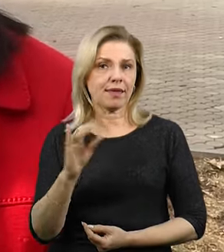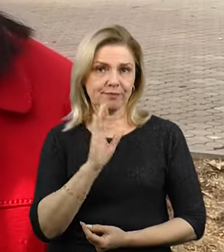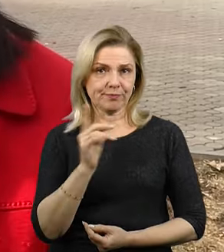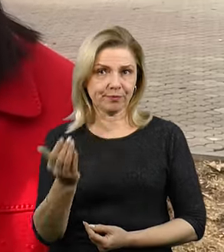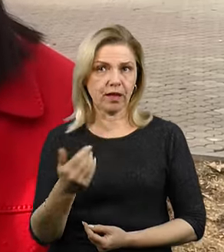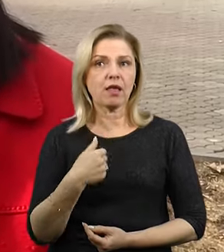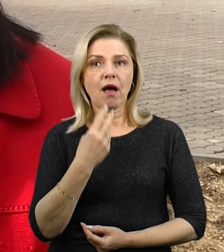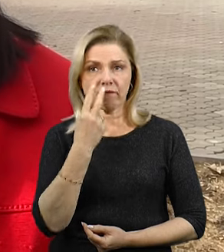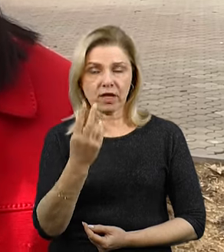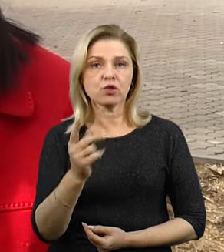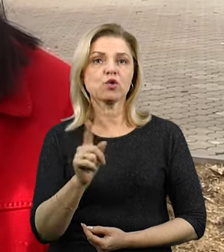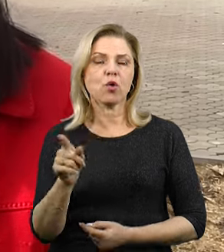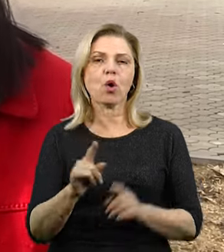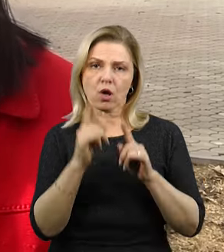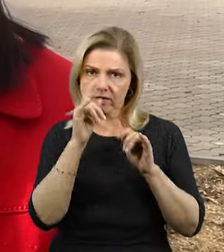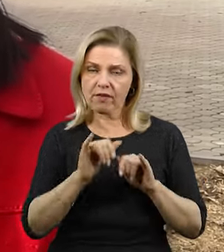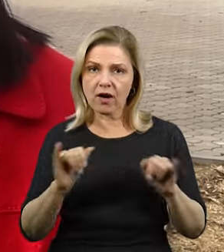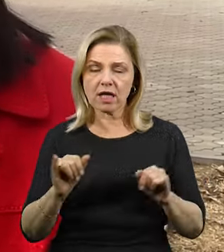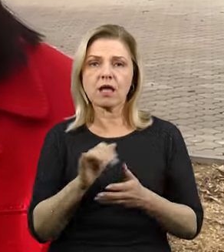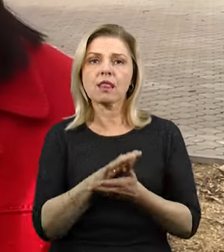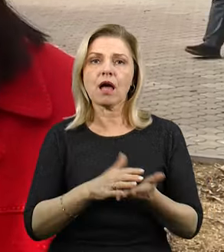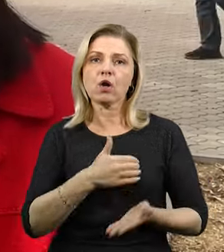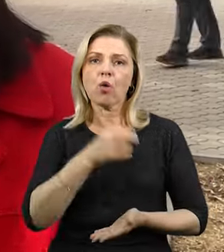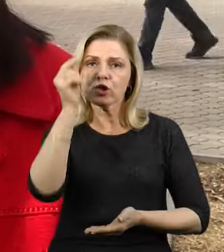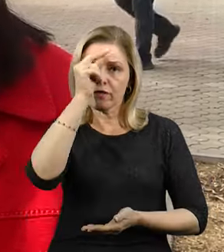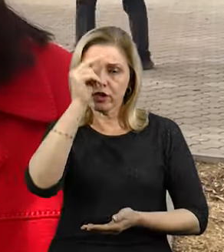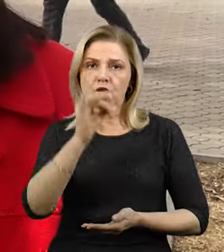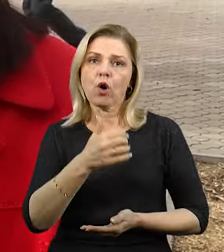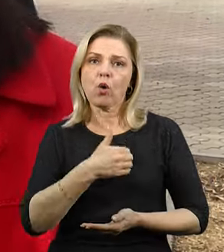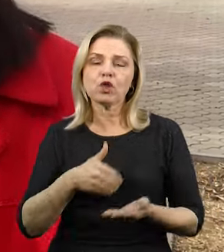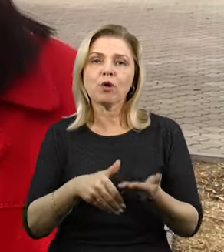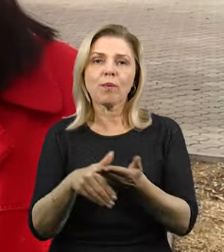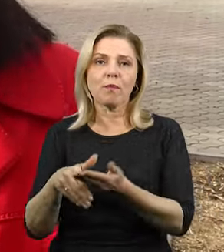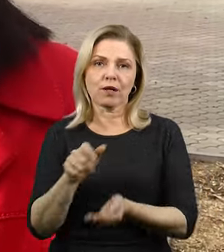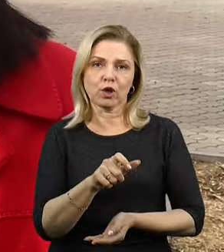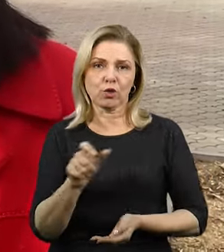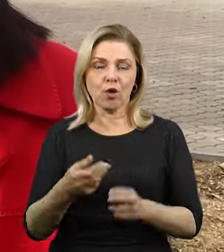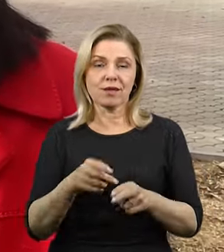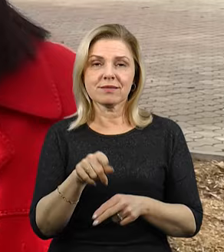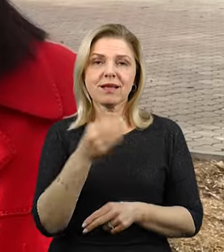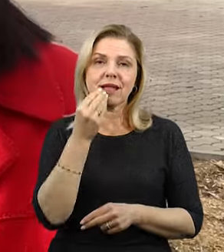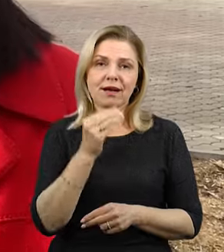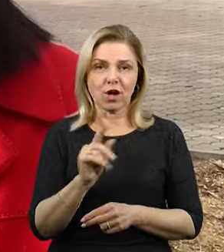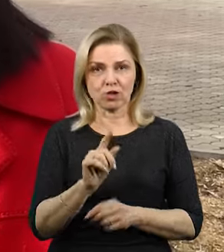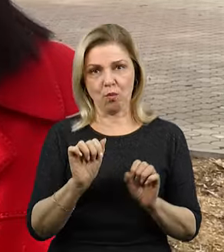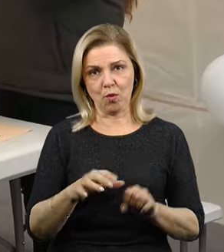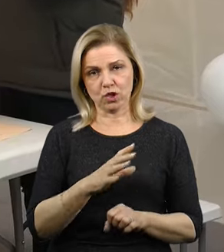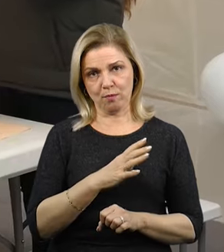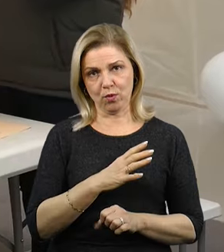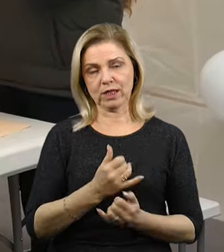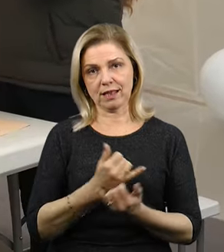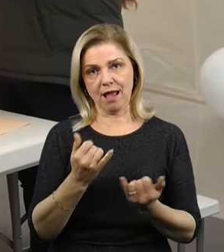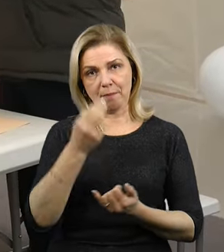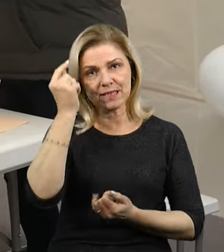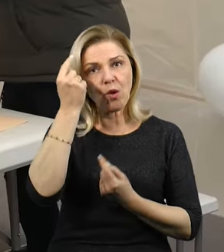розвивається вона хоче далі вчитися вона хоче також допомагати людям і це мабуть найкраще що може бути для будь-якого психолога